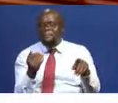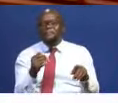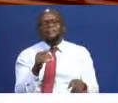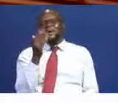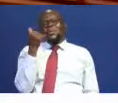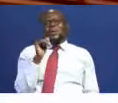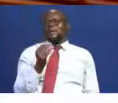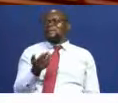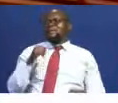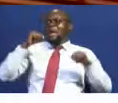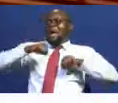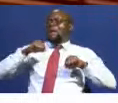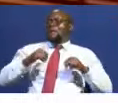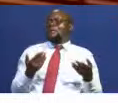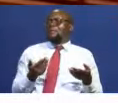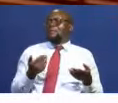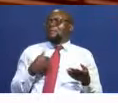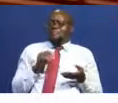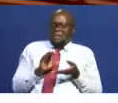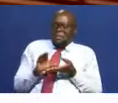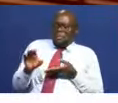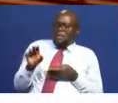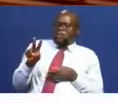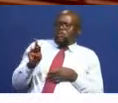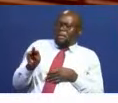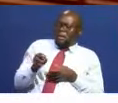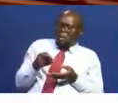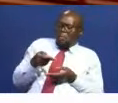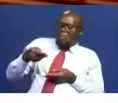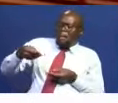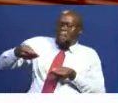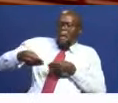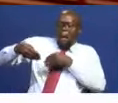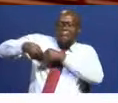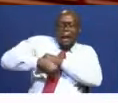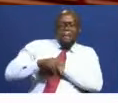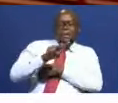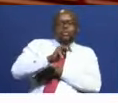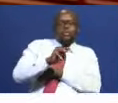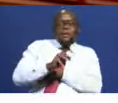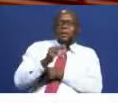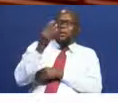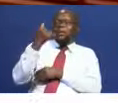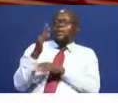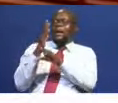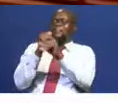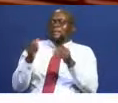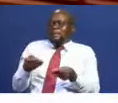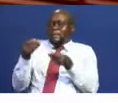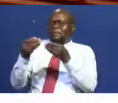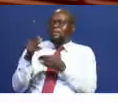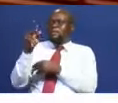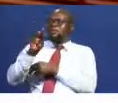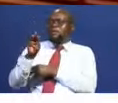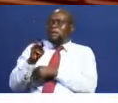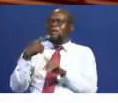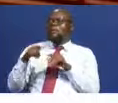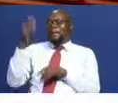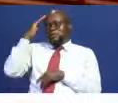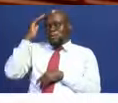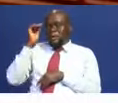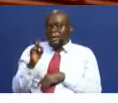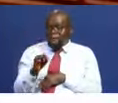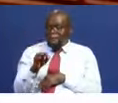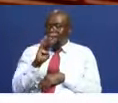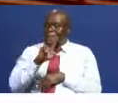mbunge akubali aseme mimi nimepewa milioni 2 kupitisha huu mswada? Kwa nini rais atoe milioni 2 akijua kama